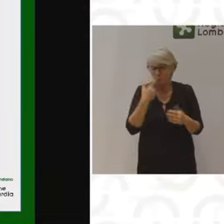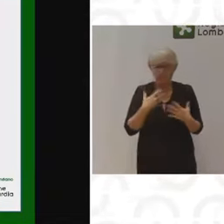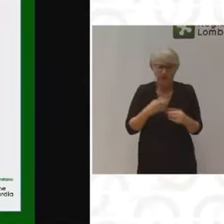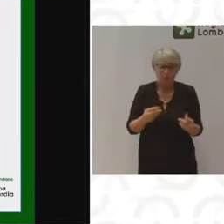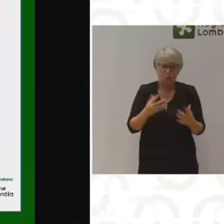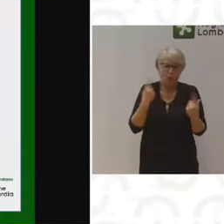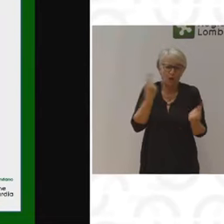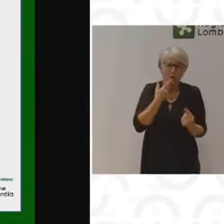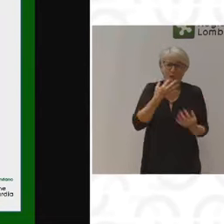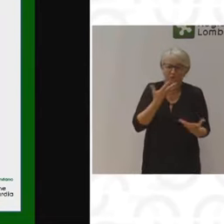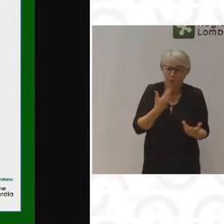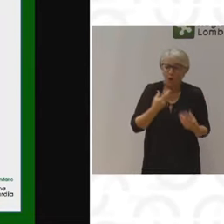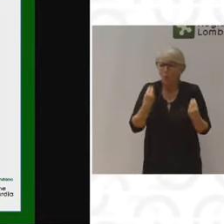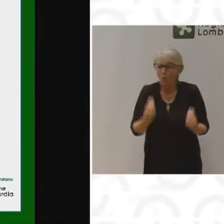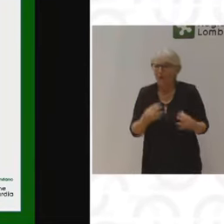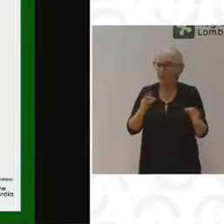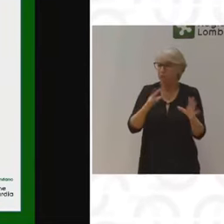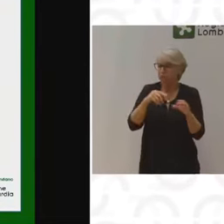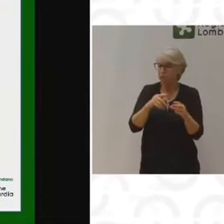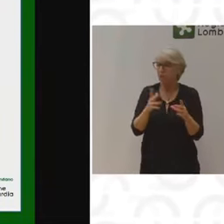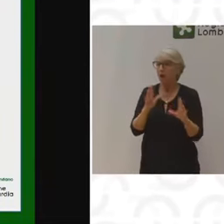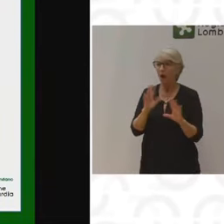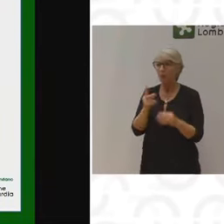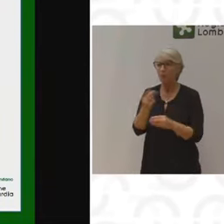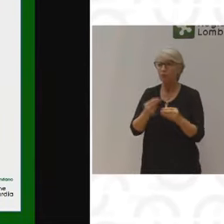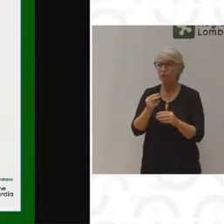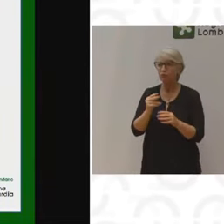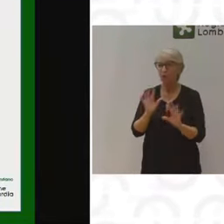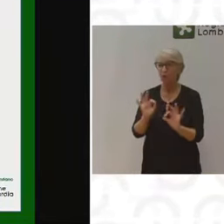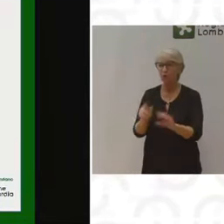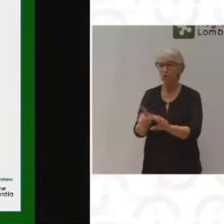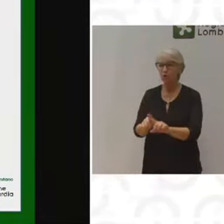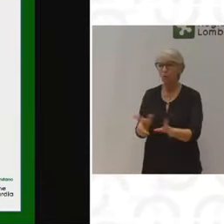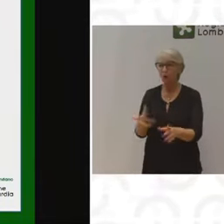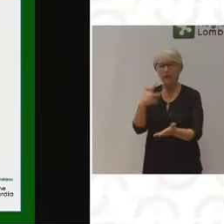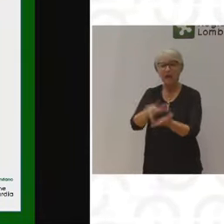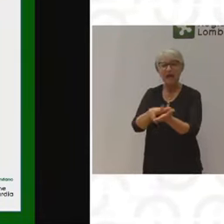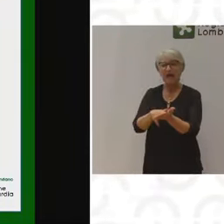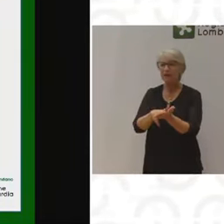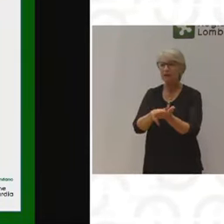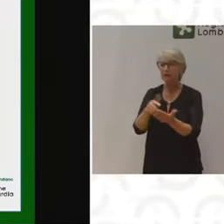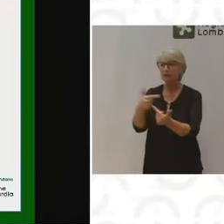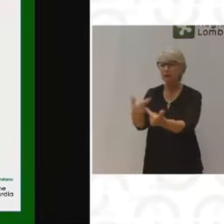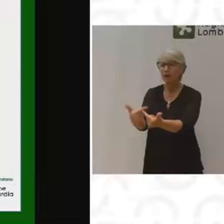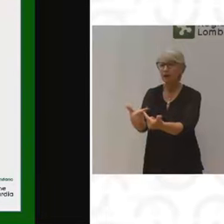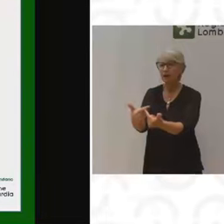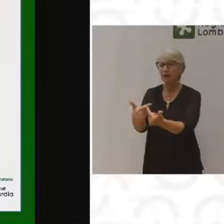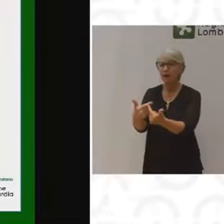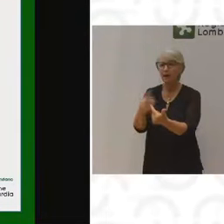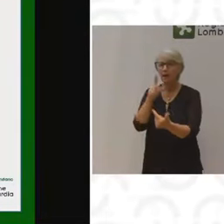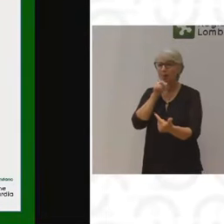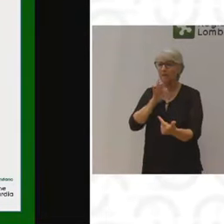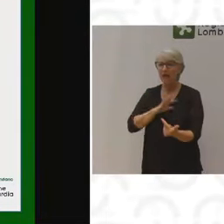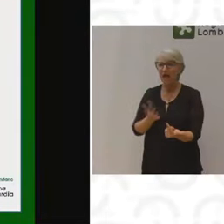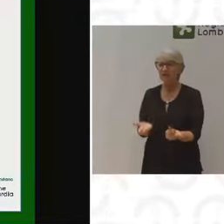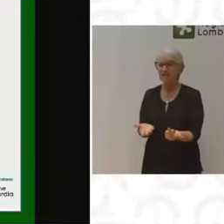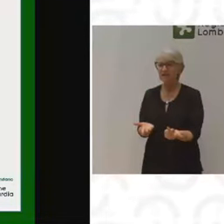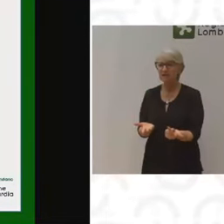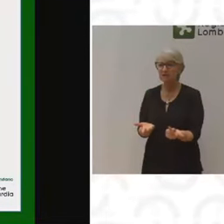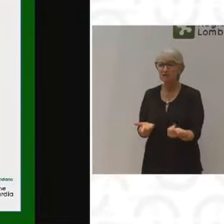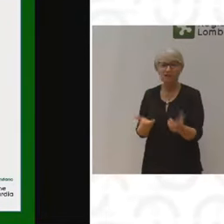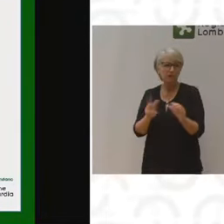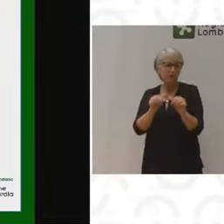e quando lo dico io. Anche i progetti del dopo di noi devono essere così, devono poter garantire questo livello di privacy, ma non nel senso